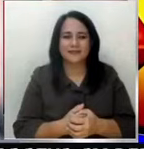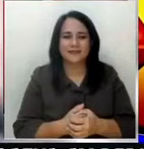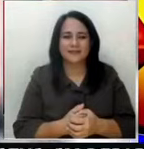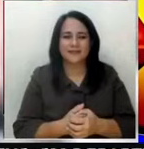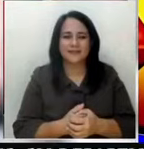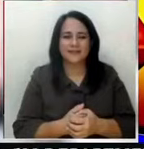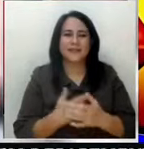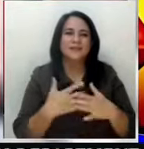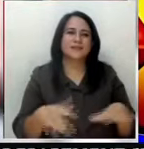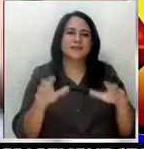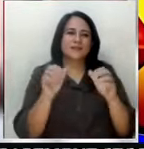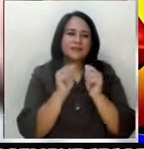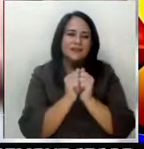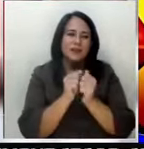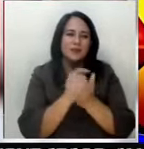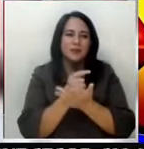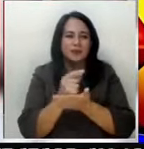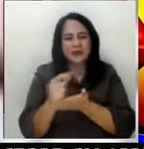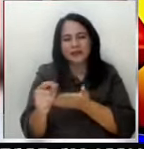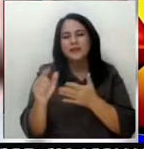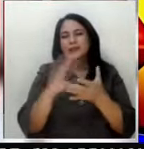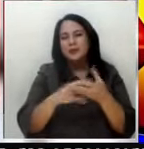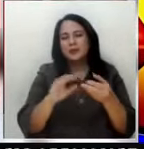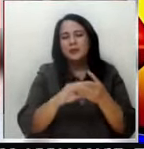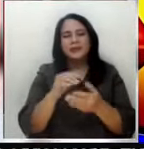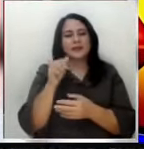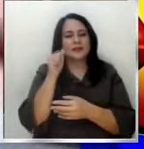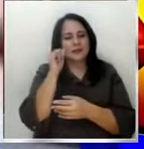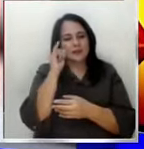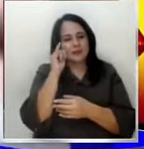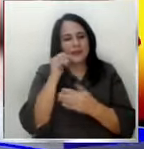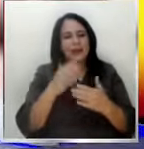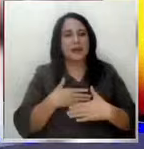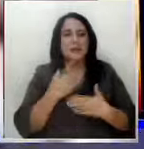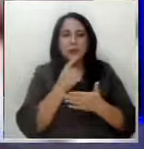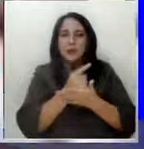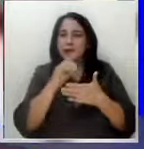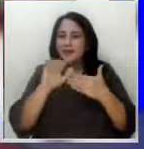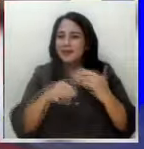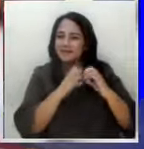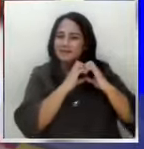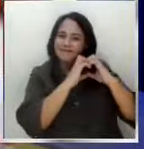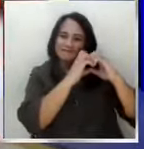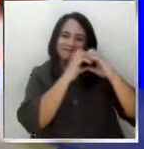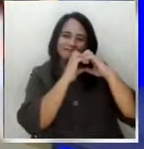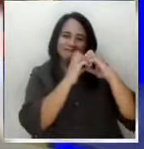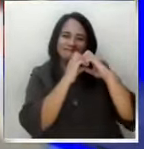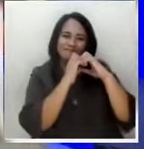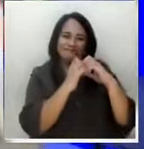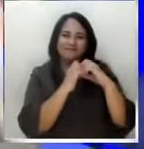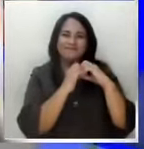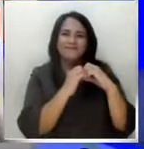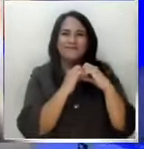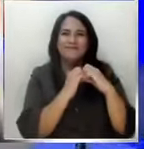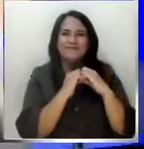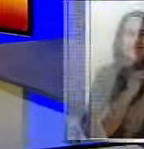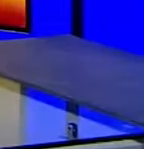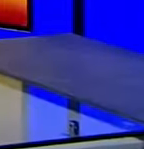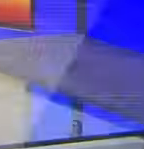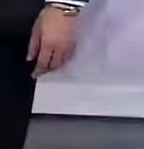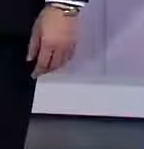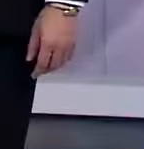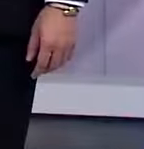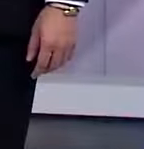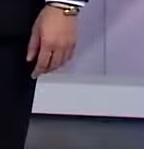And that ends our week-long chikahan. Ako po si Iya Arellano. Happy weekend, mga kapuso! Miss Mel, Miss Vicky, Emil! Thank you,